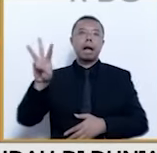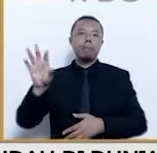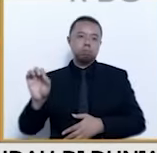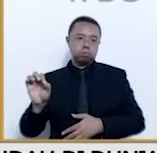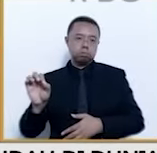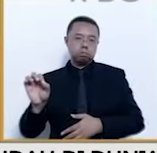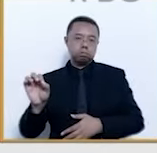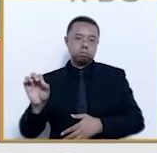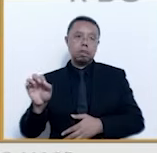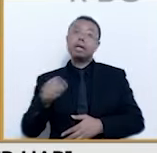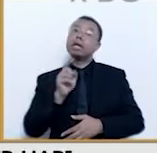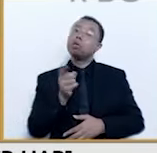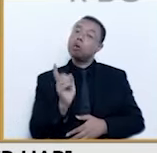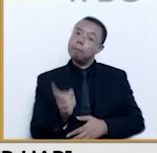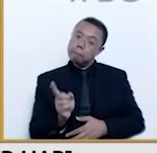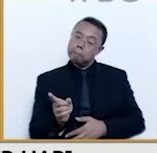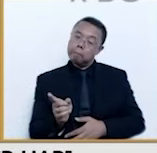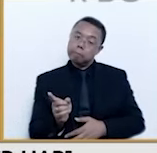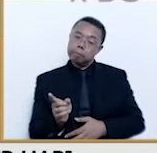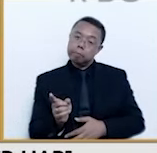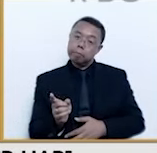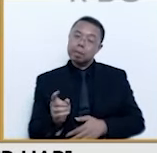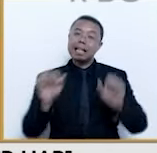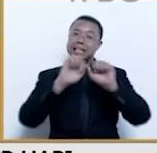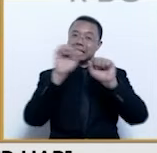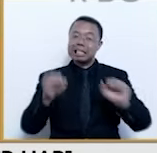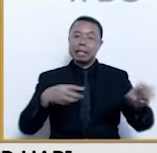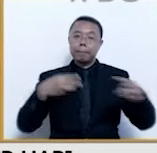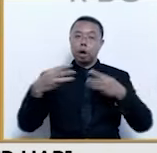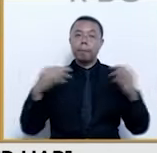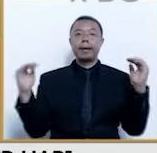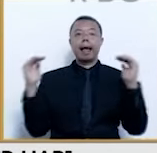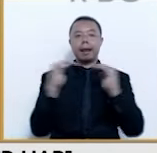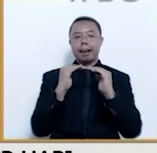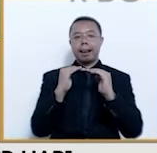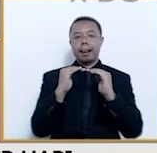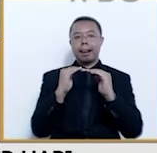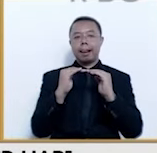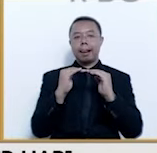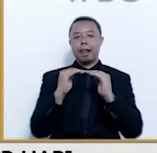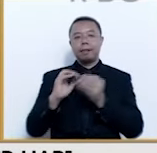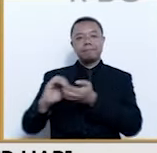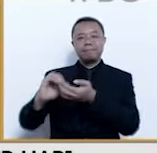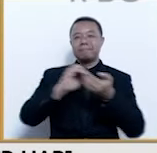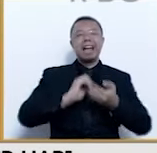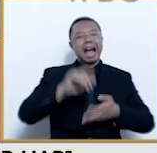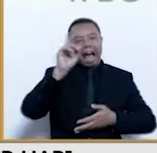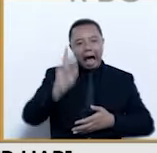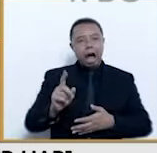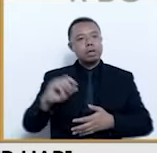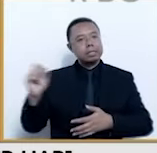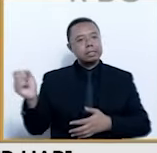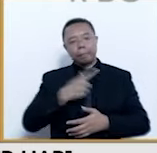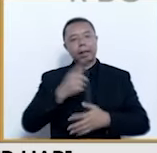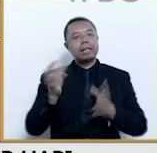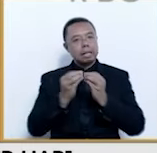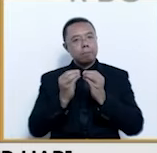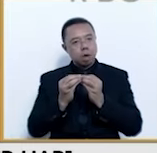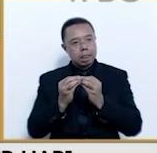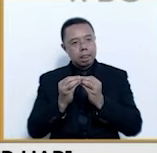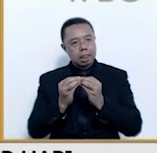2030 itu sebabnya sistem ekonomi adil getuk tular adab harus segera